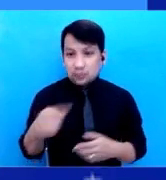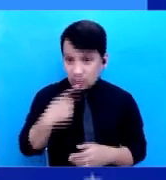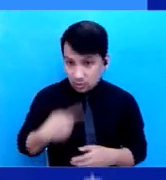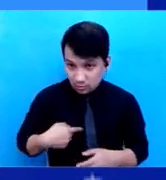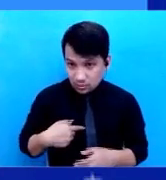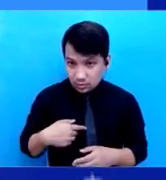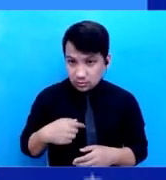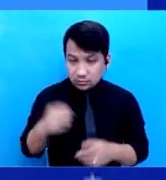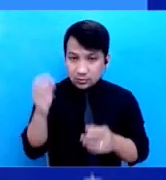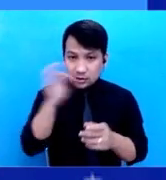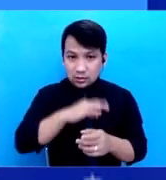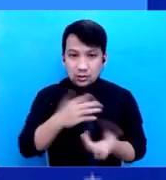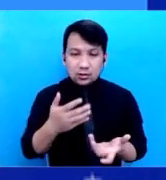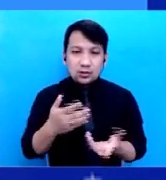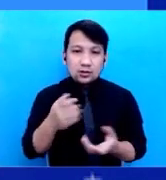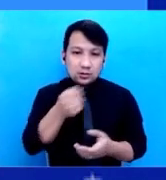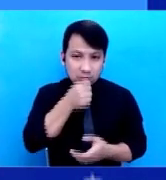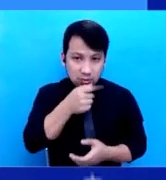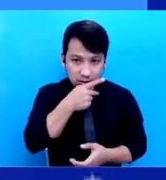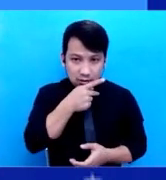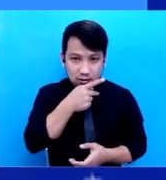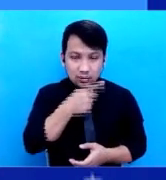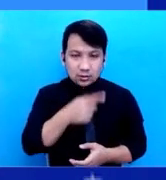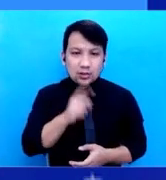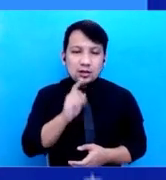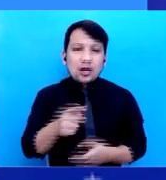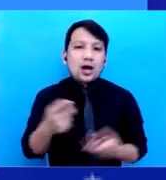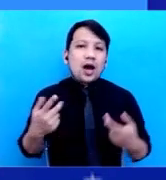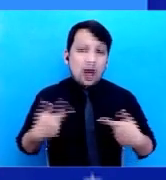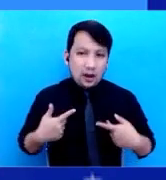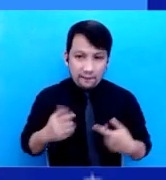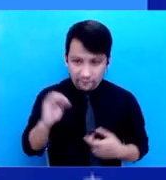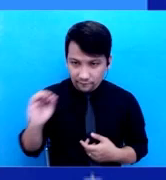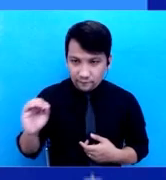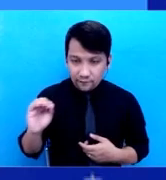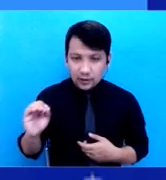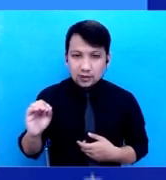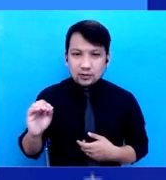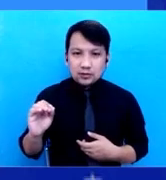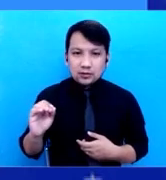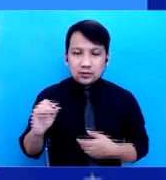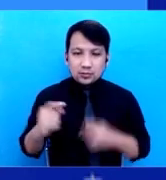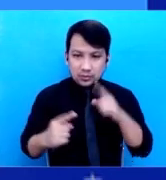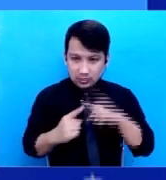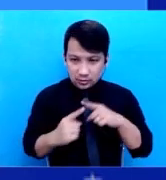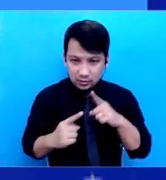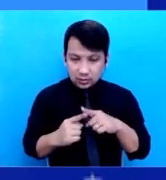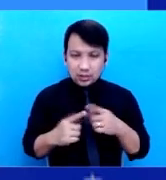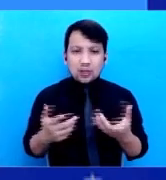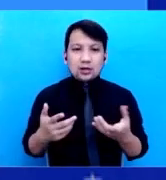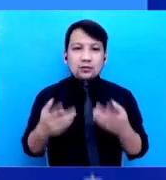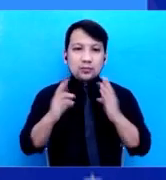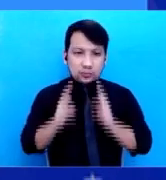ano, may jeep. Tapos meron silang staging area, may t-shirt, may uniforme. Kompleto.